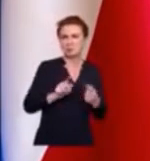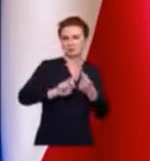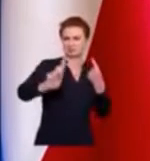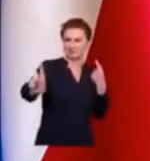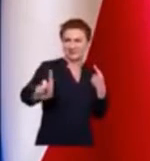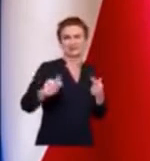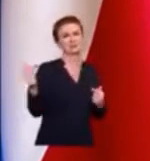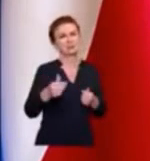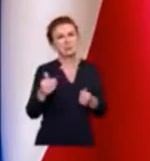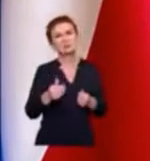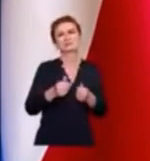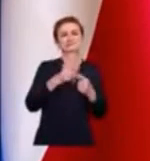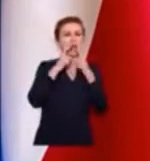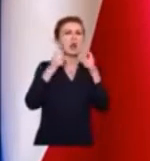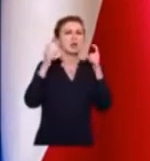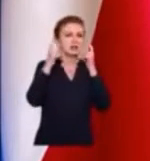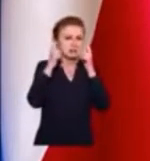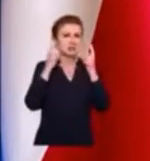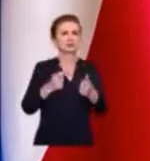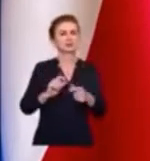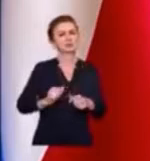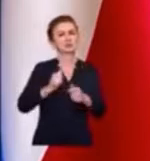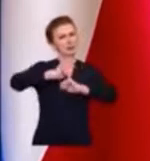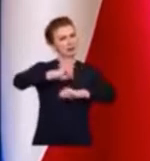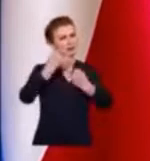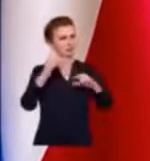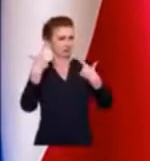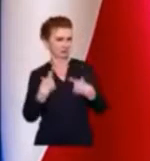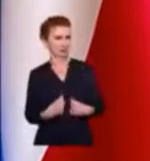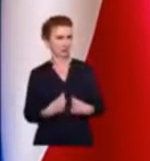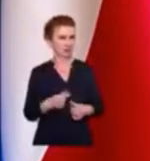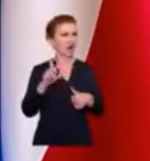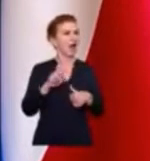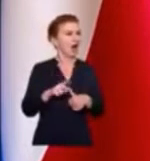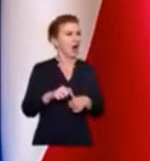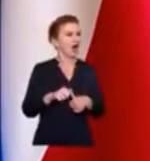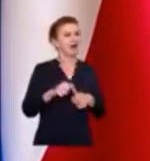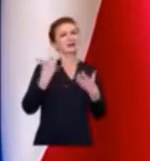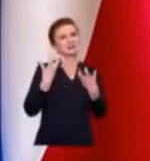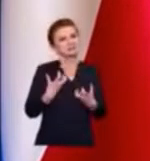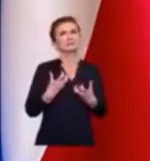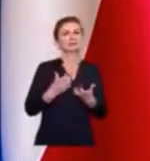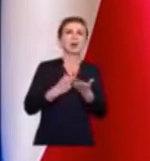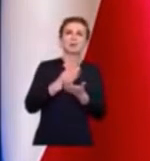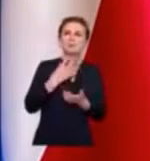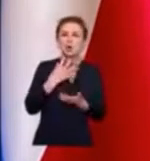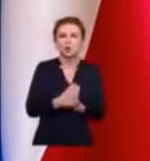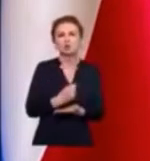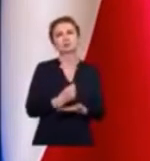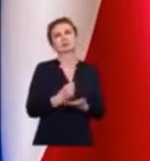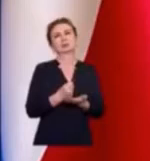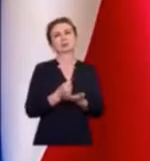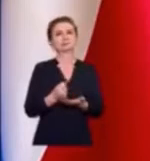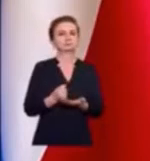nosić maseczki w przestrzeni publicznej, żeby chronić innych, ale tej normalności, żebyśmy korzystali z usług, korzystali z handlu, korzystali